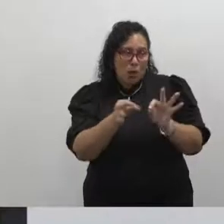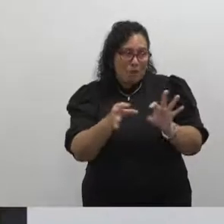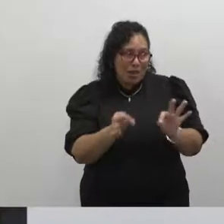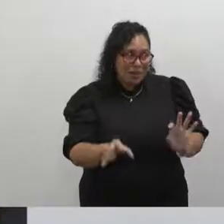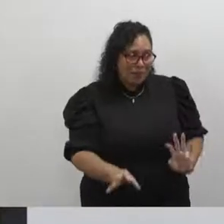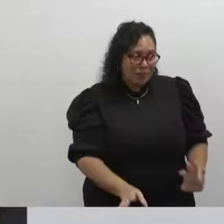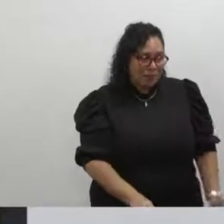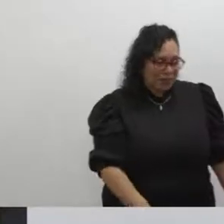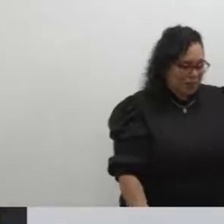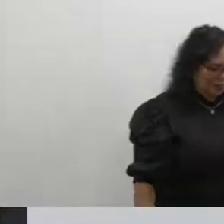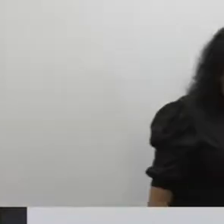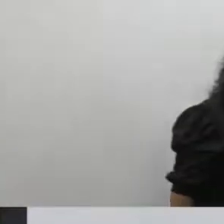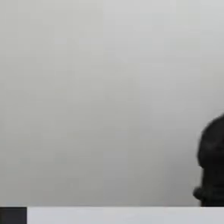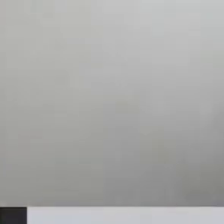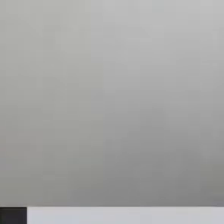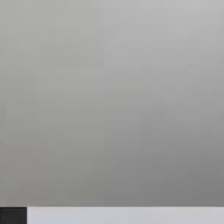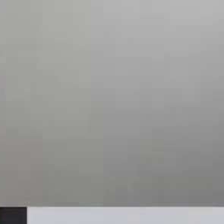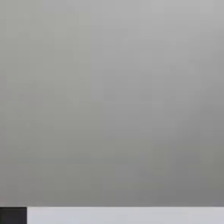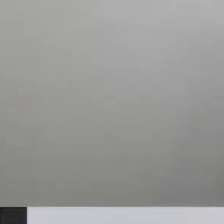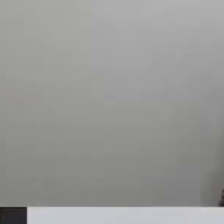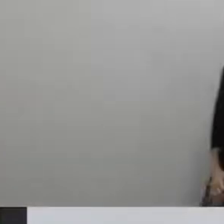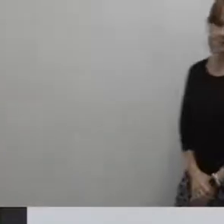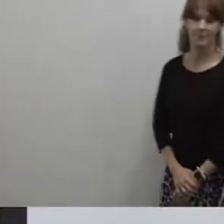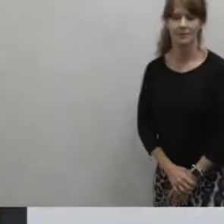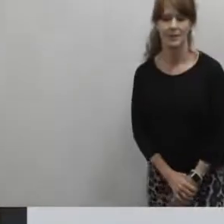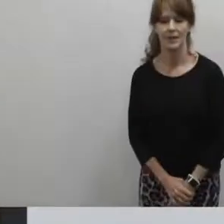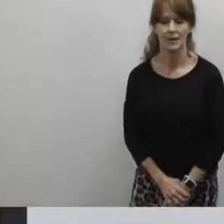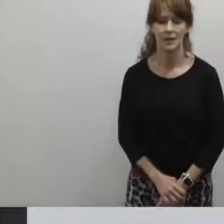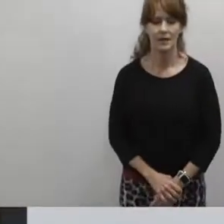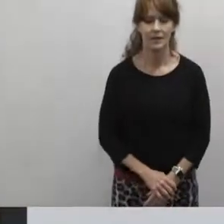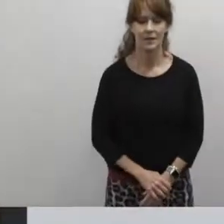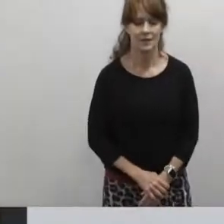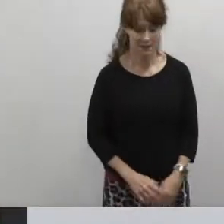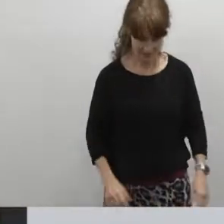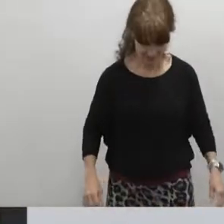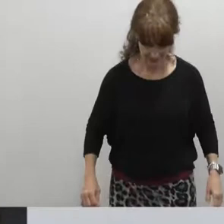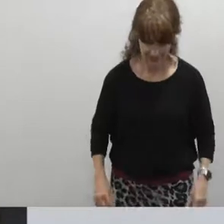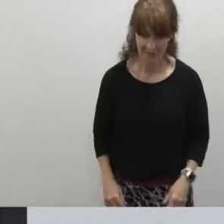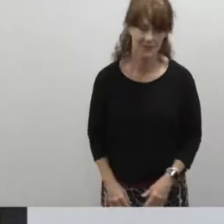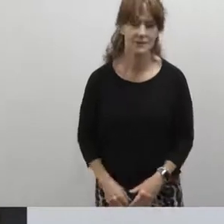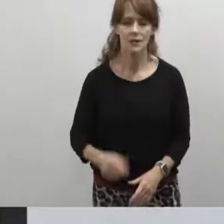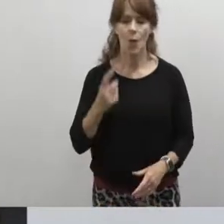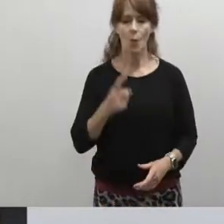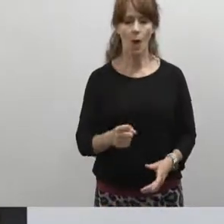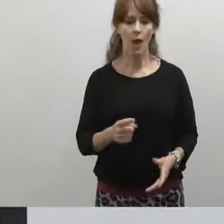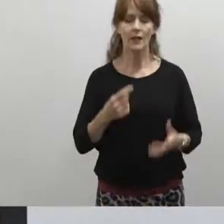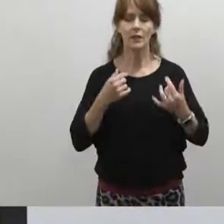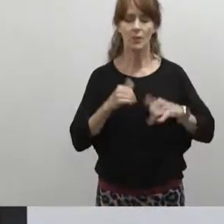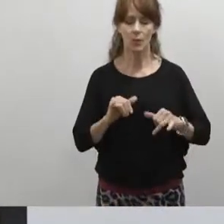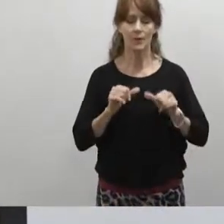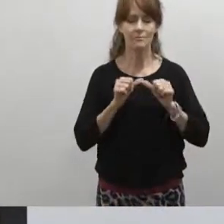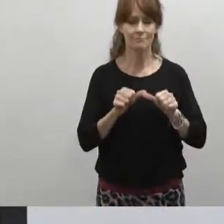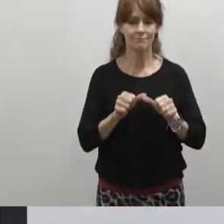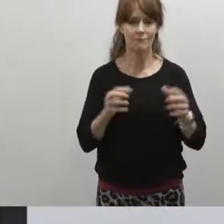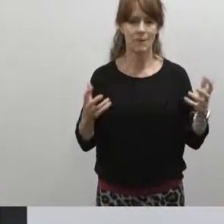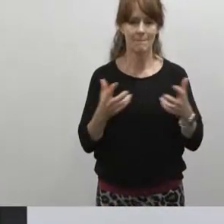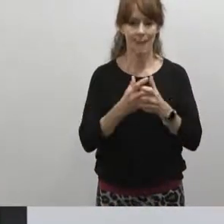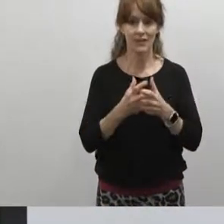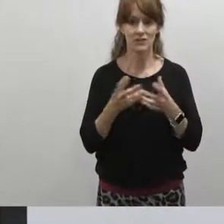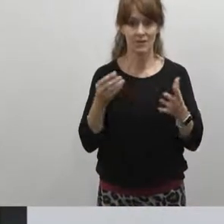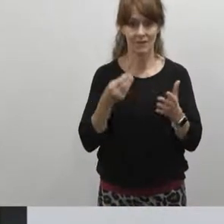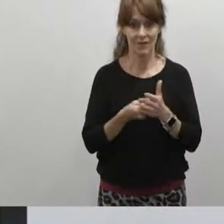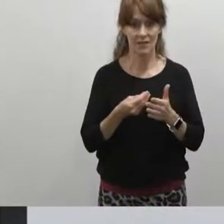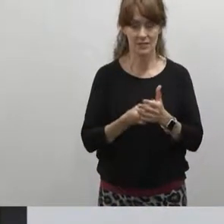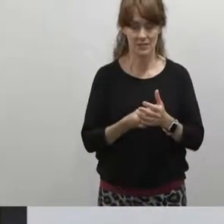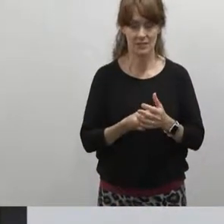anh chàng khi mình nó trầm trồ rồi mới có miền ấy thời thay thời đấy ở đây dương luôn vậy trên á vậy là